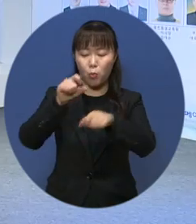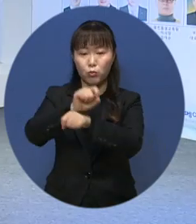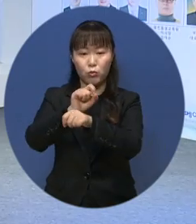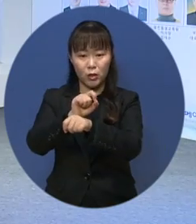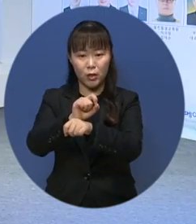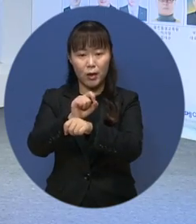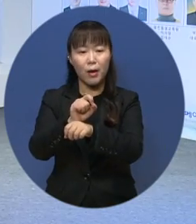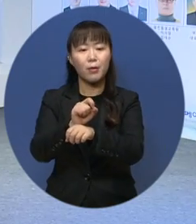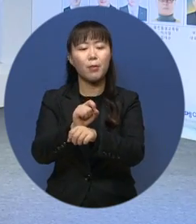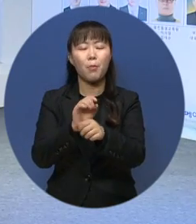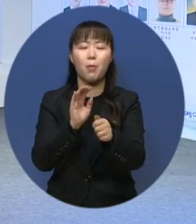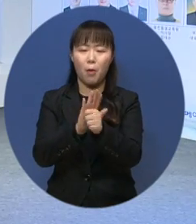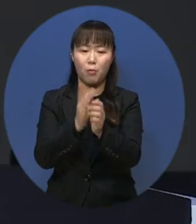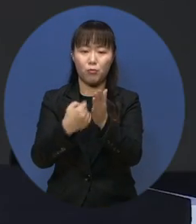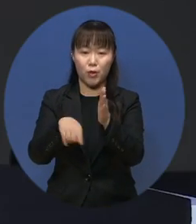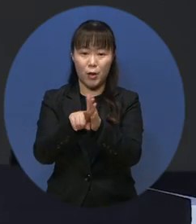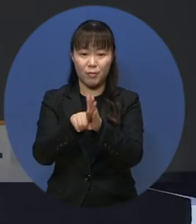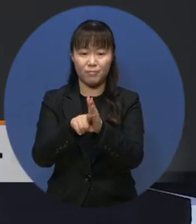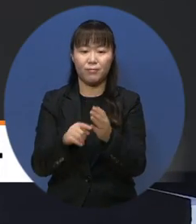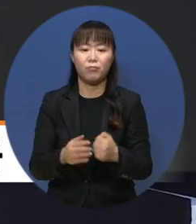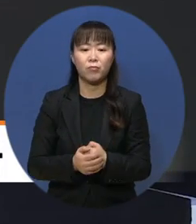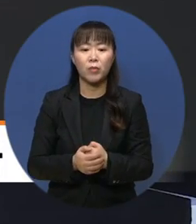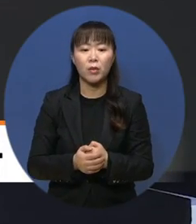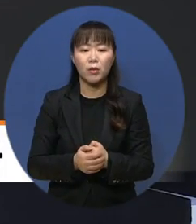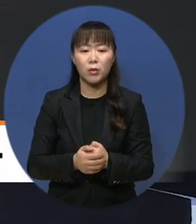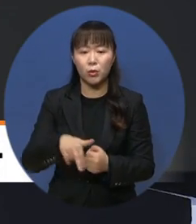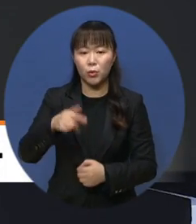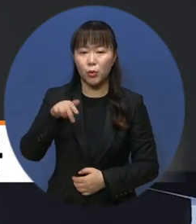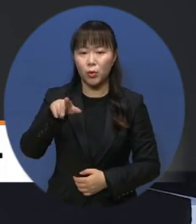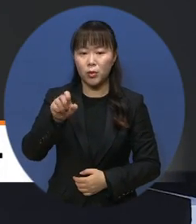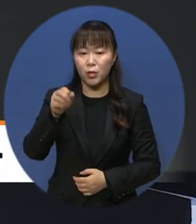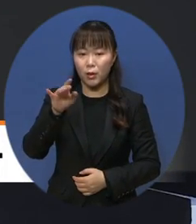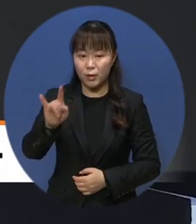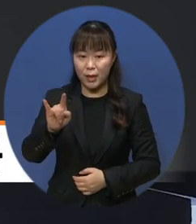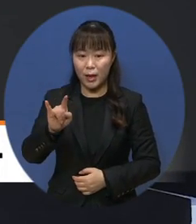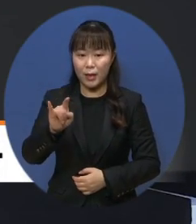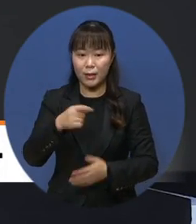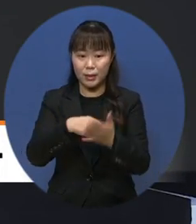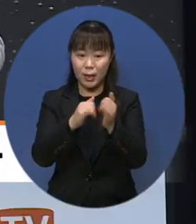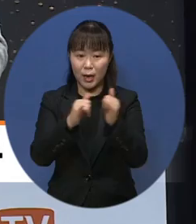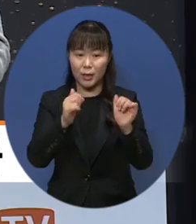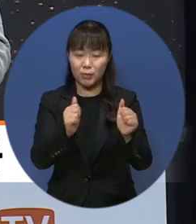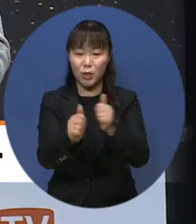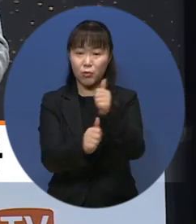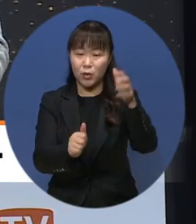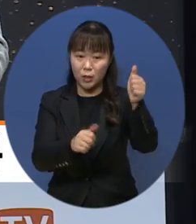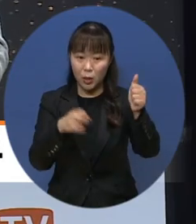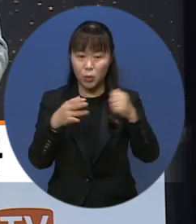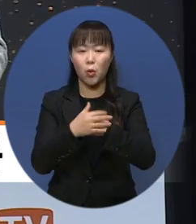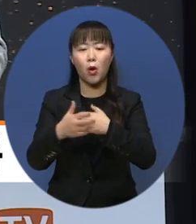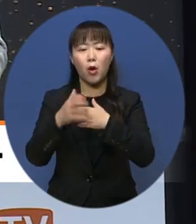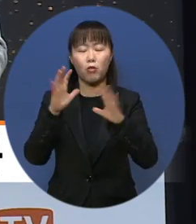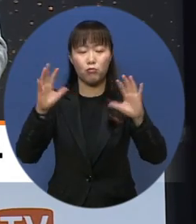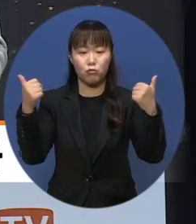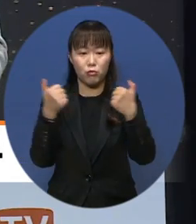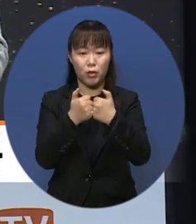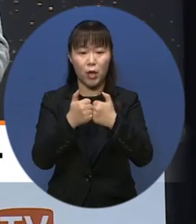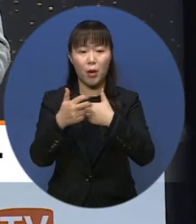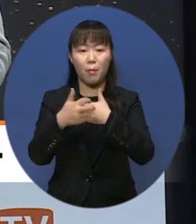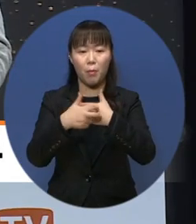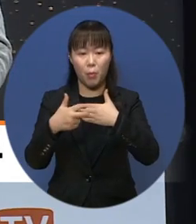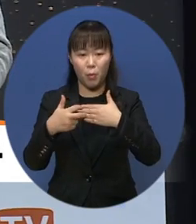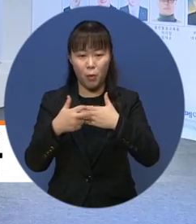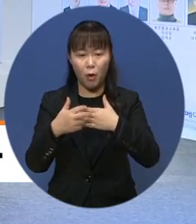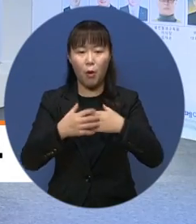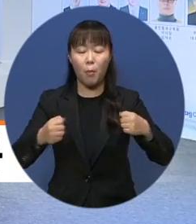격려하기 위한 자리입니다. 복지대상은 조정래 작가가 심사위원장을 국회 보건복지위원회 김민석